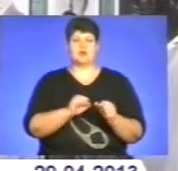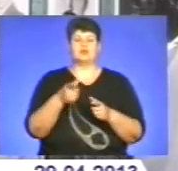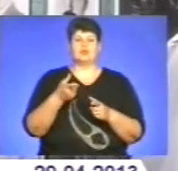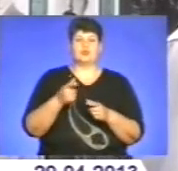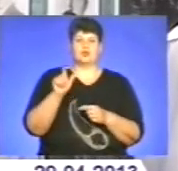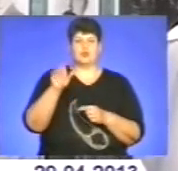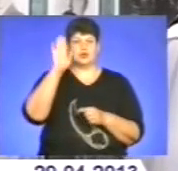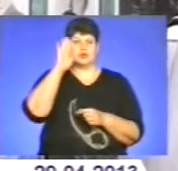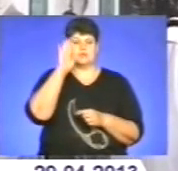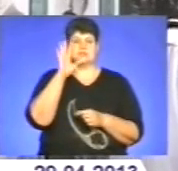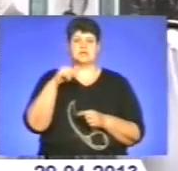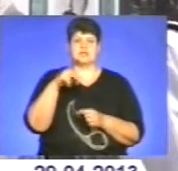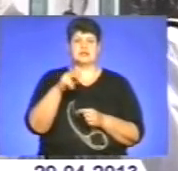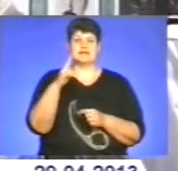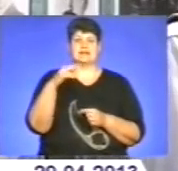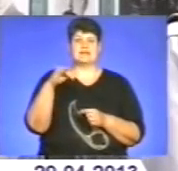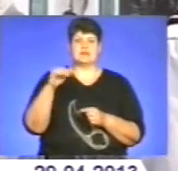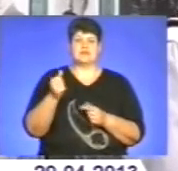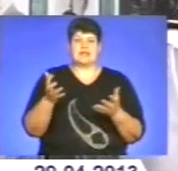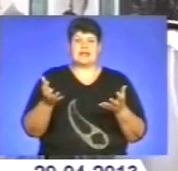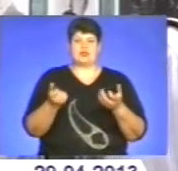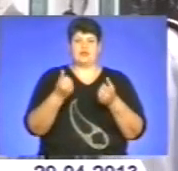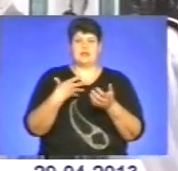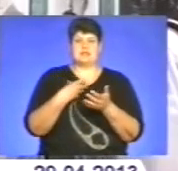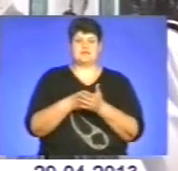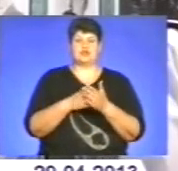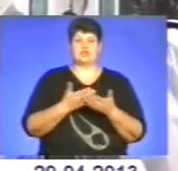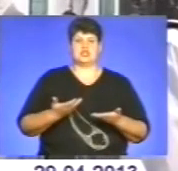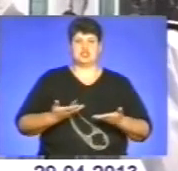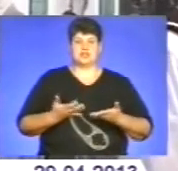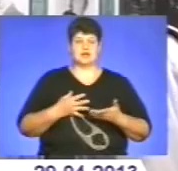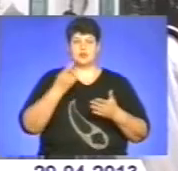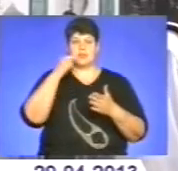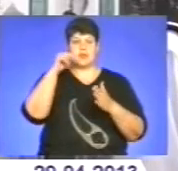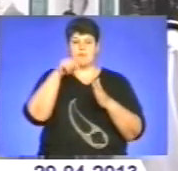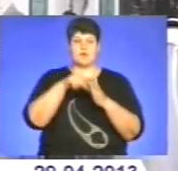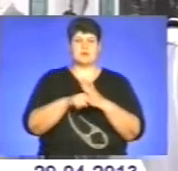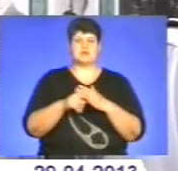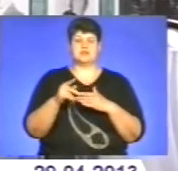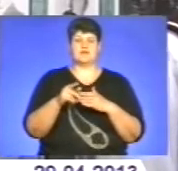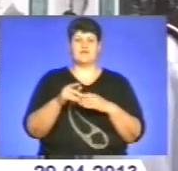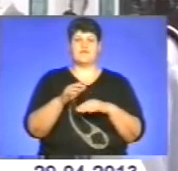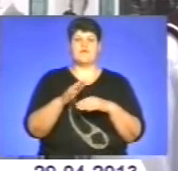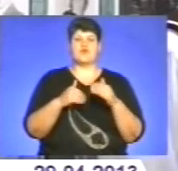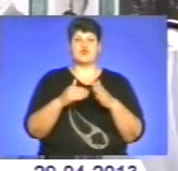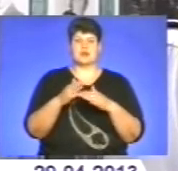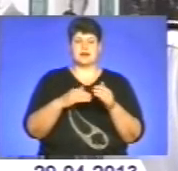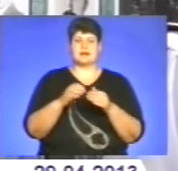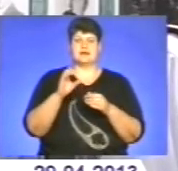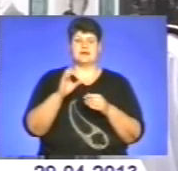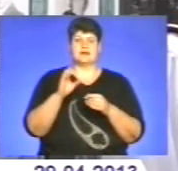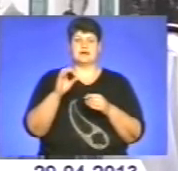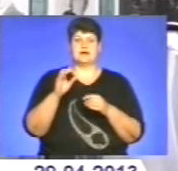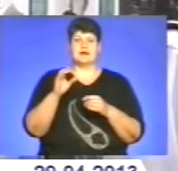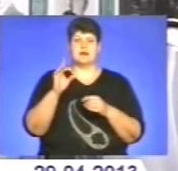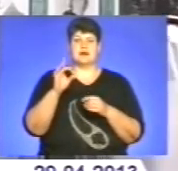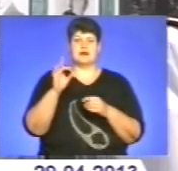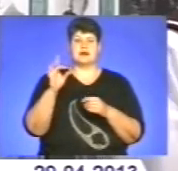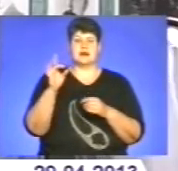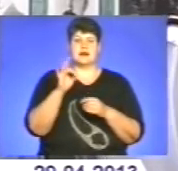дивізію, вони своєрідно рятували своє життя для того, щоб не потрапити в руки радянської армії, яка мільйонами винищувала своїх